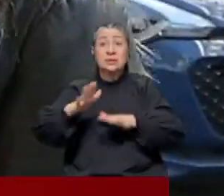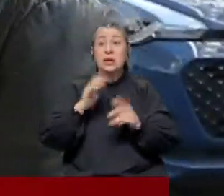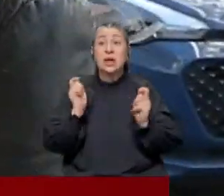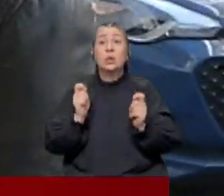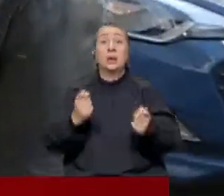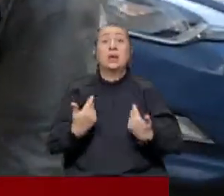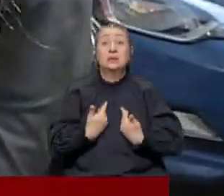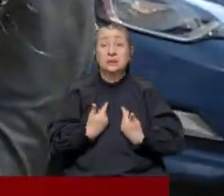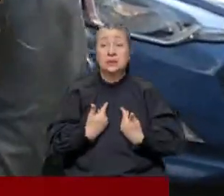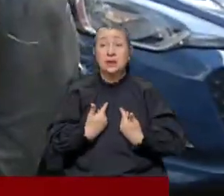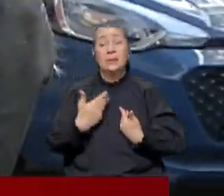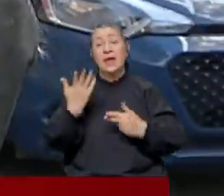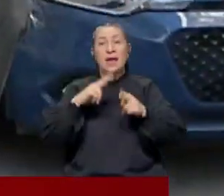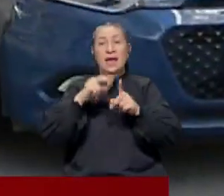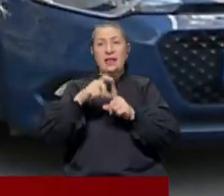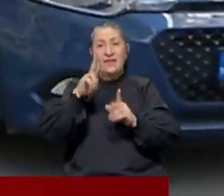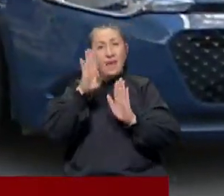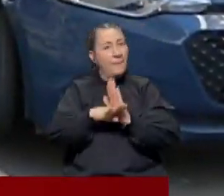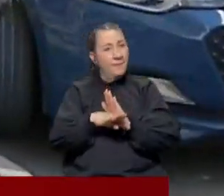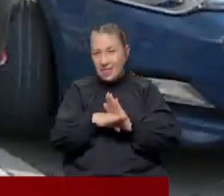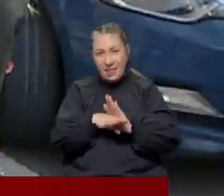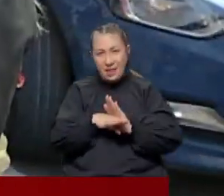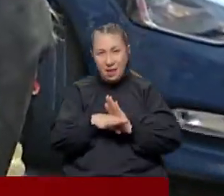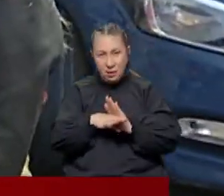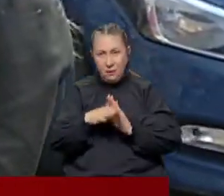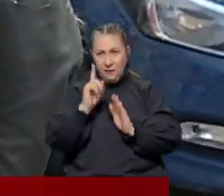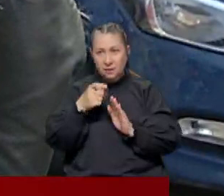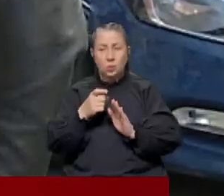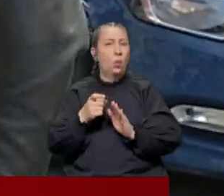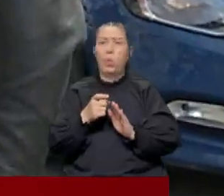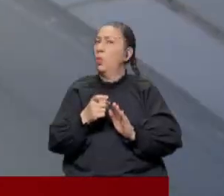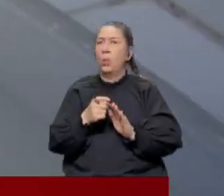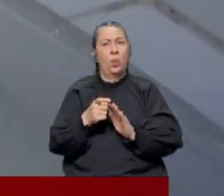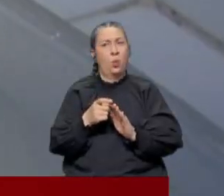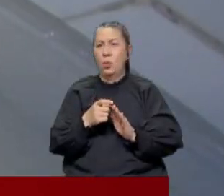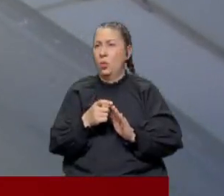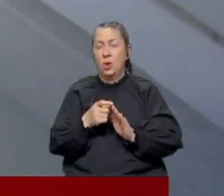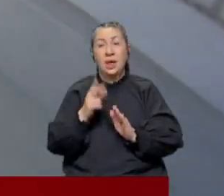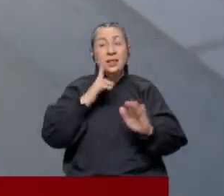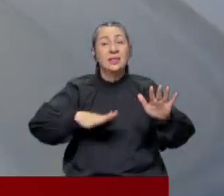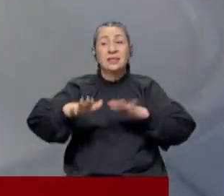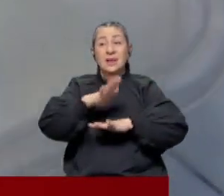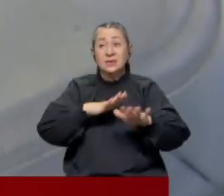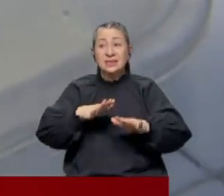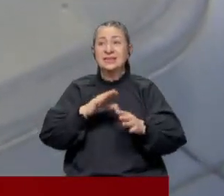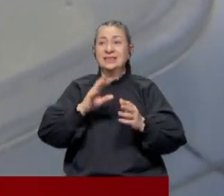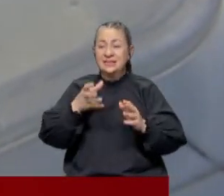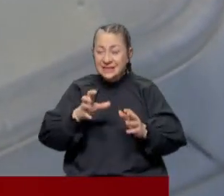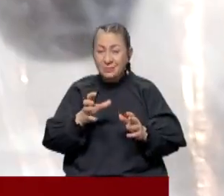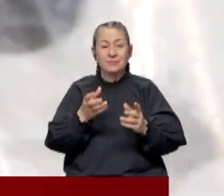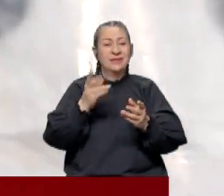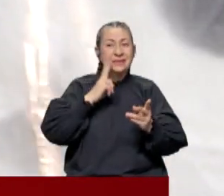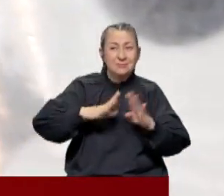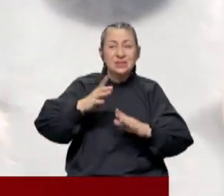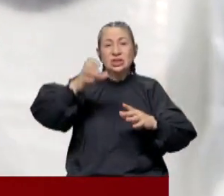yapmak zorundayız yani. Peki KDV indirimi yapıldı. Fark ettiniz mi? Vallahi hiç fark etmedim. Temizlik malzemeleri, deterjan,